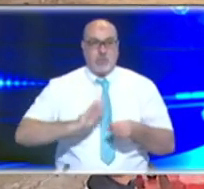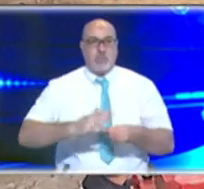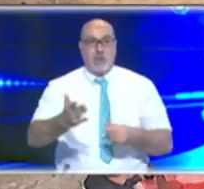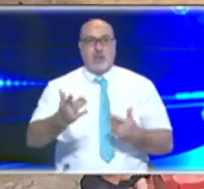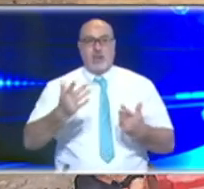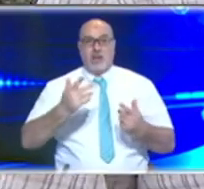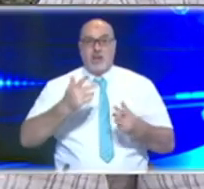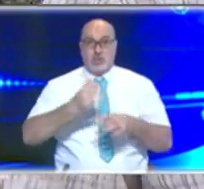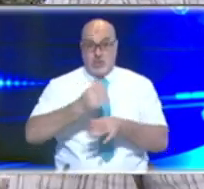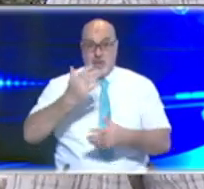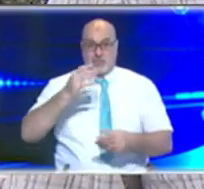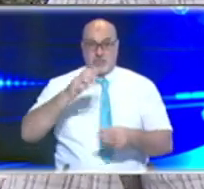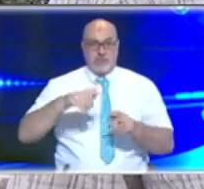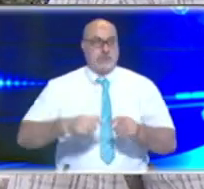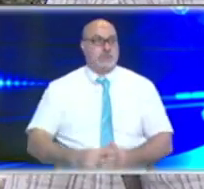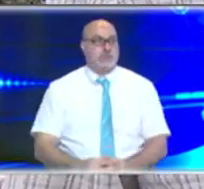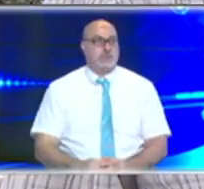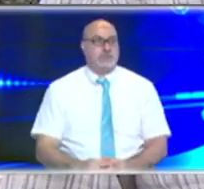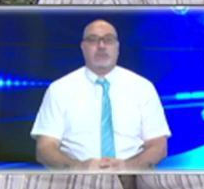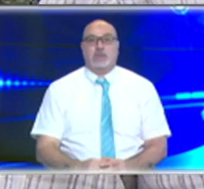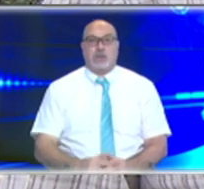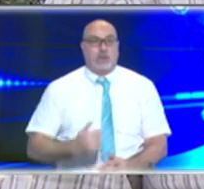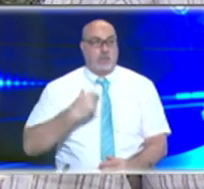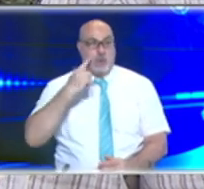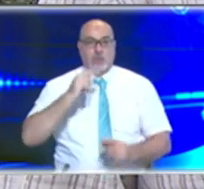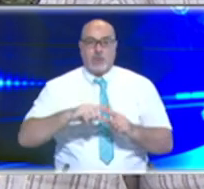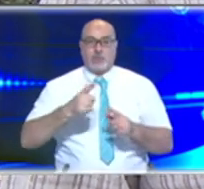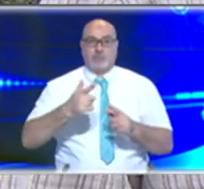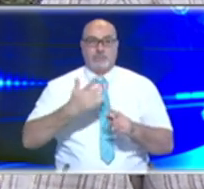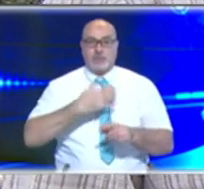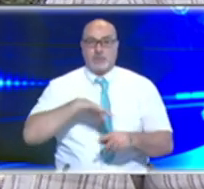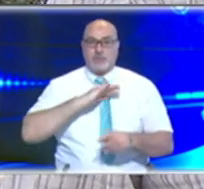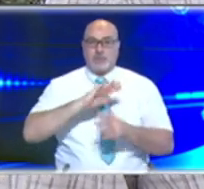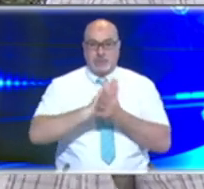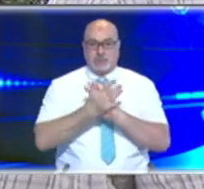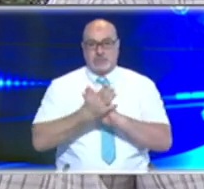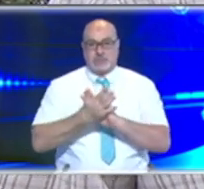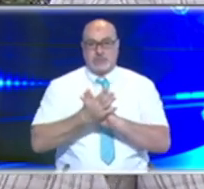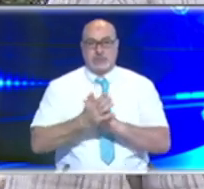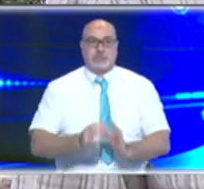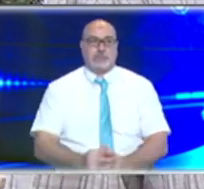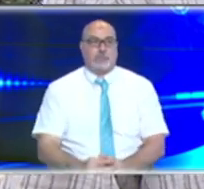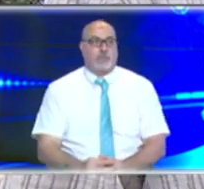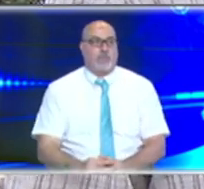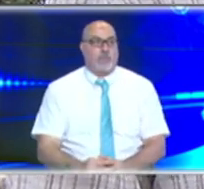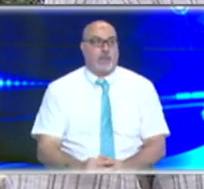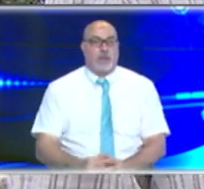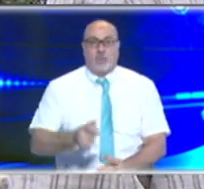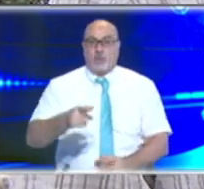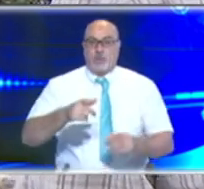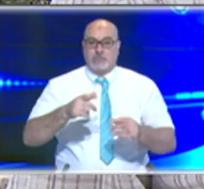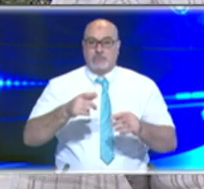نظن في نظري انه المسؤولية مشتركة، مسؤولية مشتركة من طرف شركات